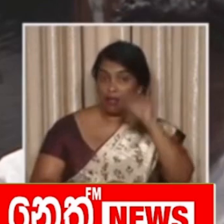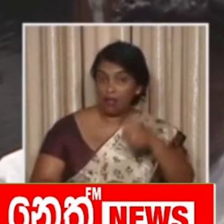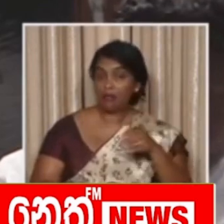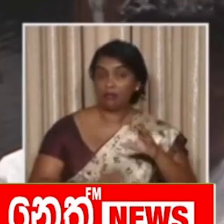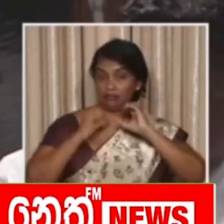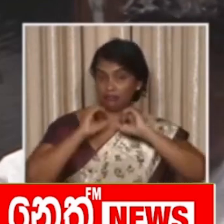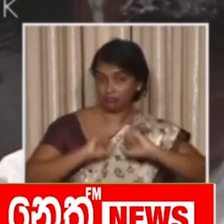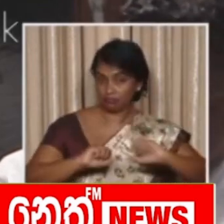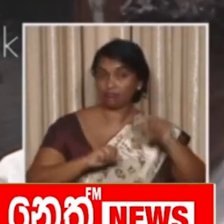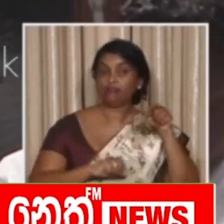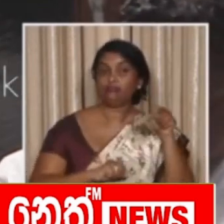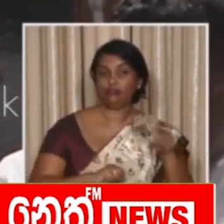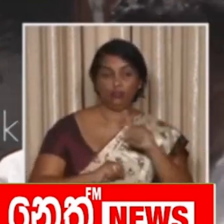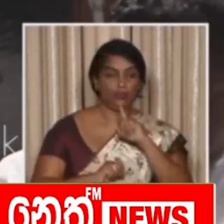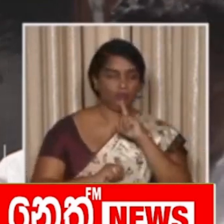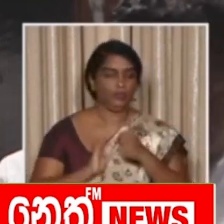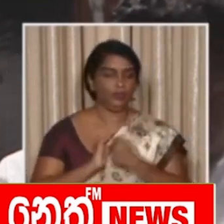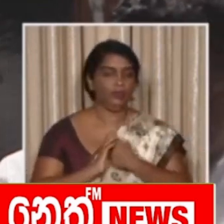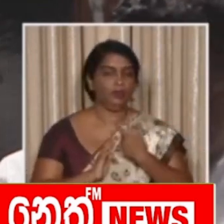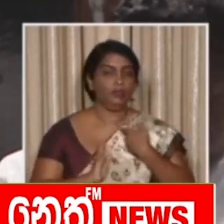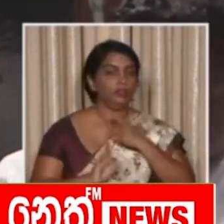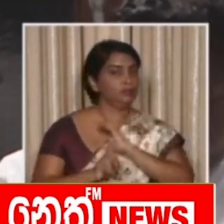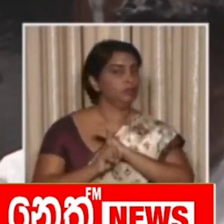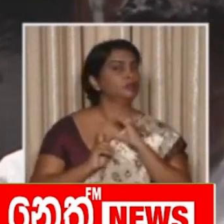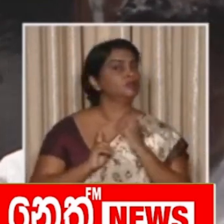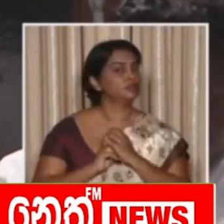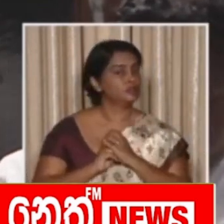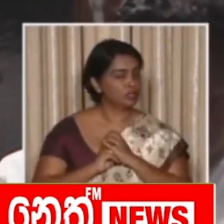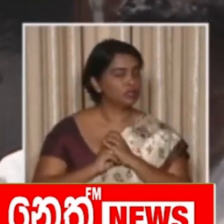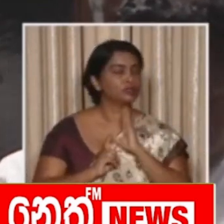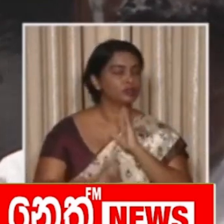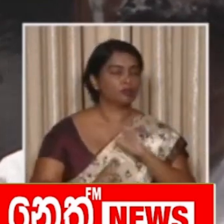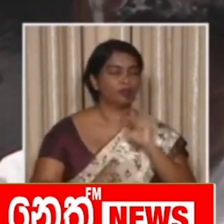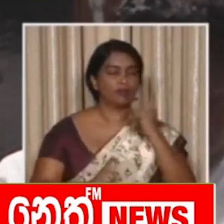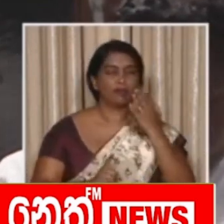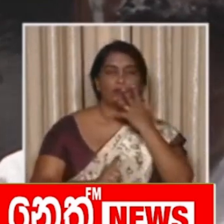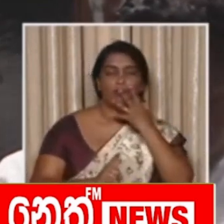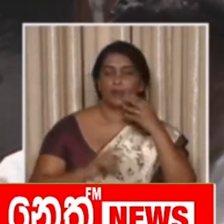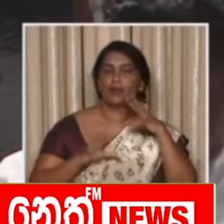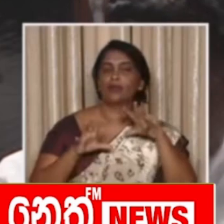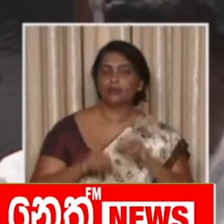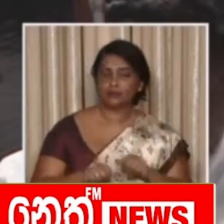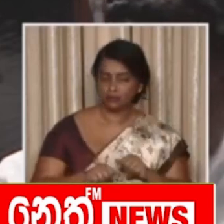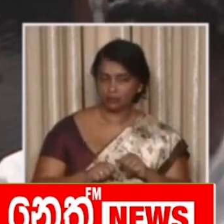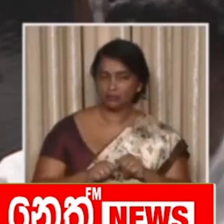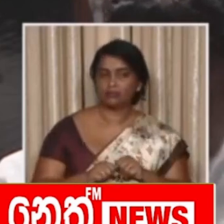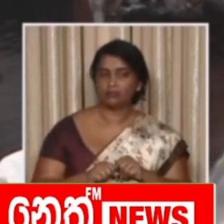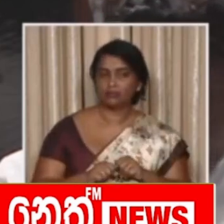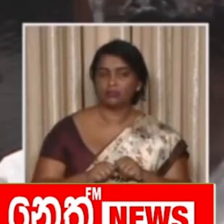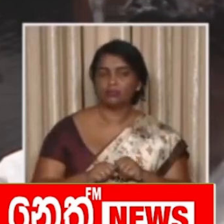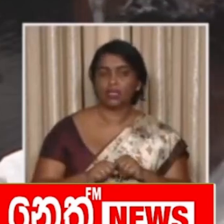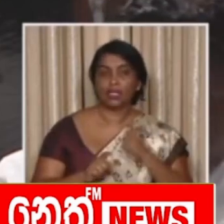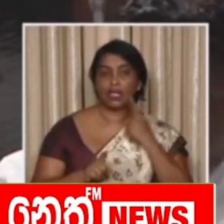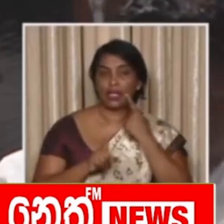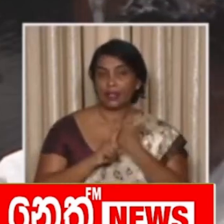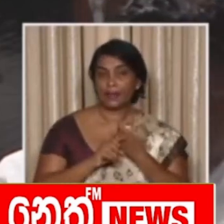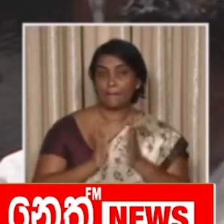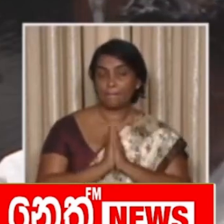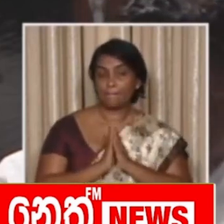සතා අගරු නියෝජ්‍ය කතානායකතුමනි අපේ සංස්කෘතියේ එක පැත්තක උරුමයක් එහෙම නැත්නම් දලදා